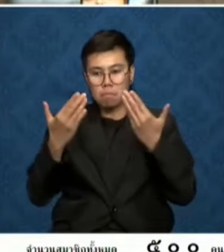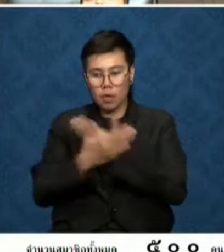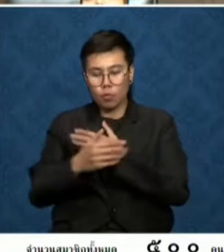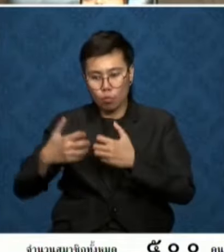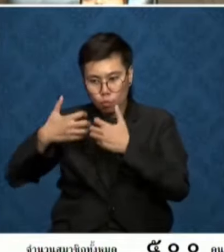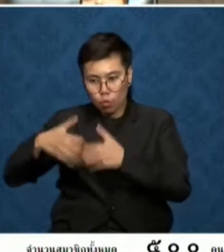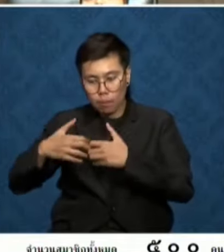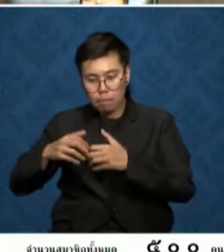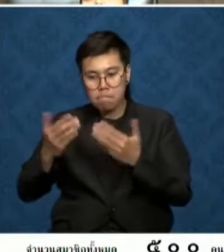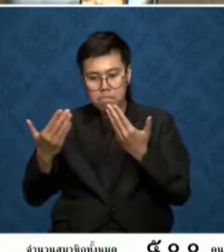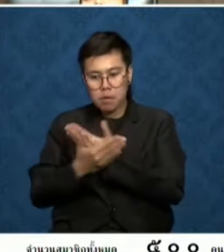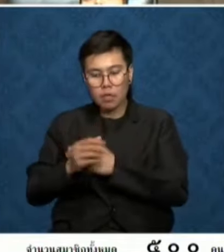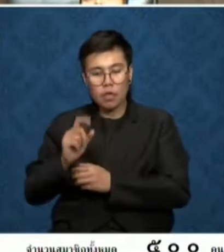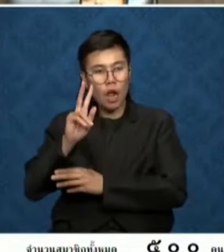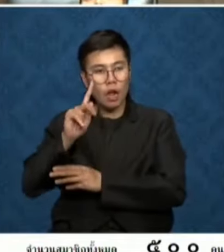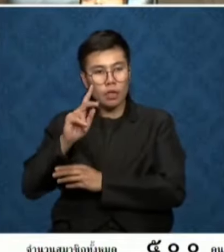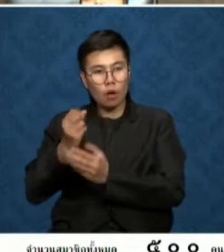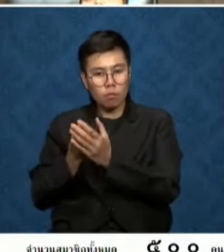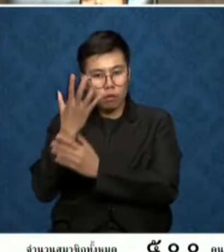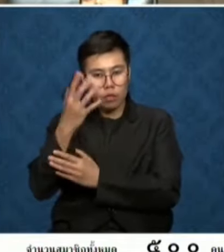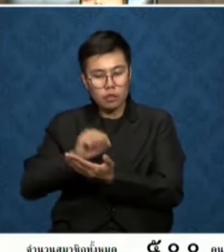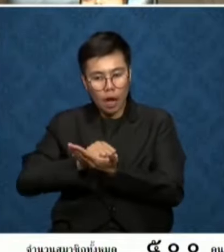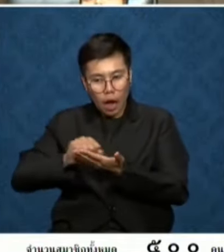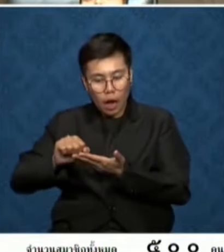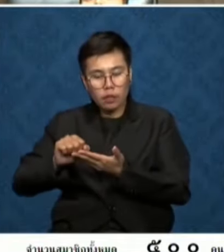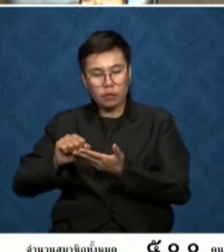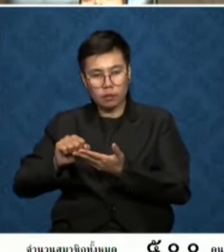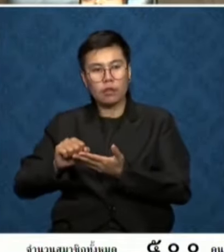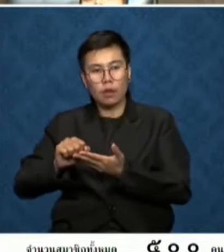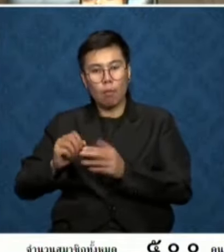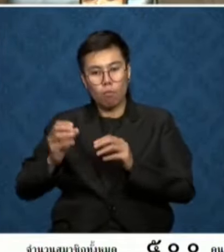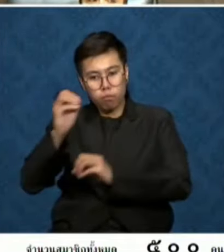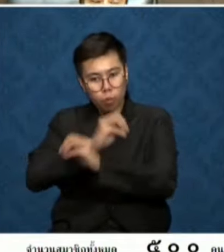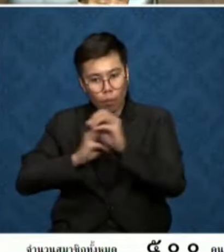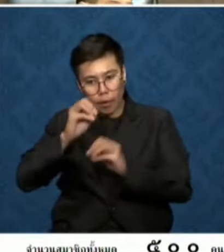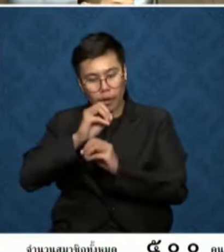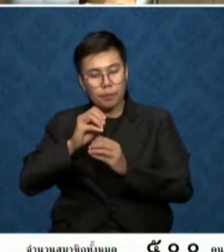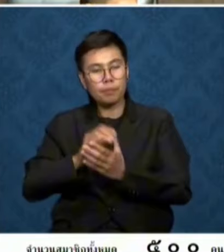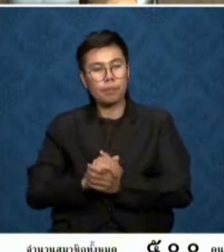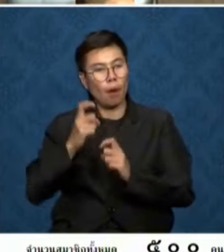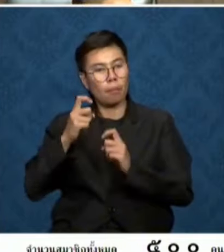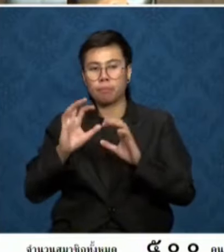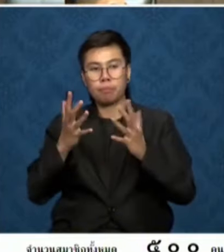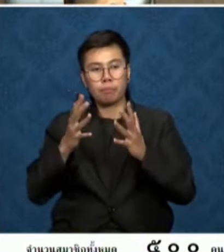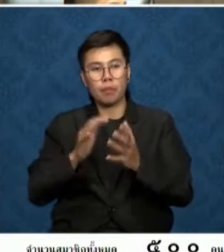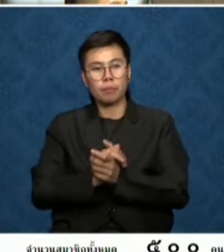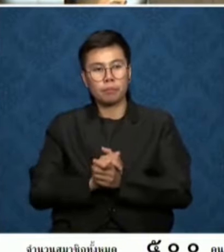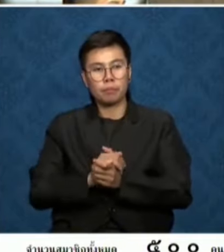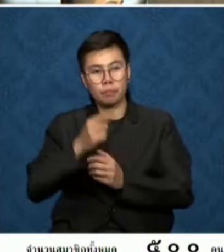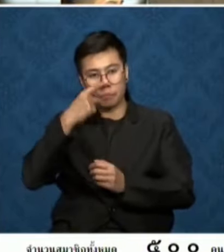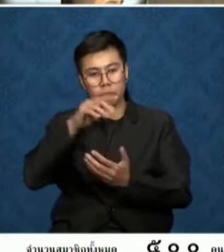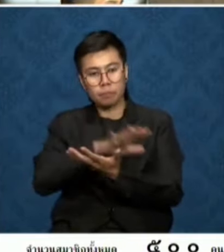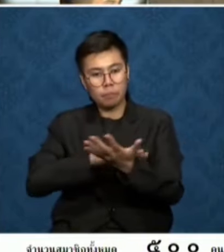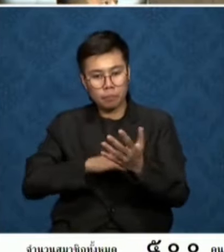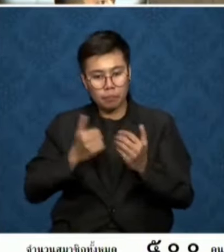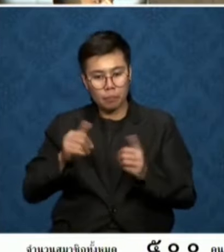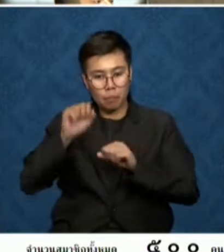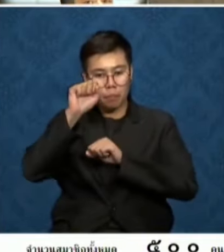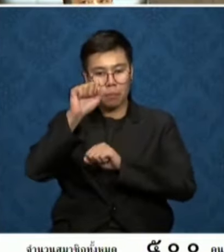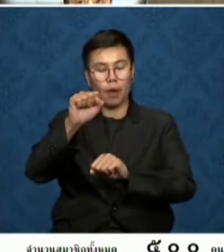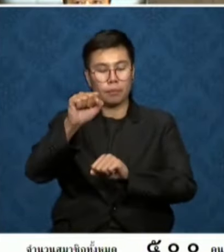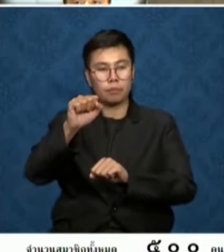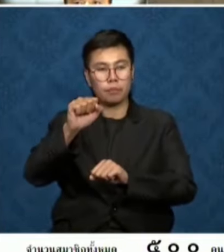เพื่อพัฒนาให้เกิดกระบวนการที่สะอาดและเป็นมิตรกับสิ่งแวดล้อมมากขึ้นและยิ่งโดยเฉพาะประเทศไทยของเราเนี่ยค่ะได้ประกาศแนวทาง